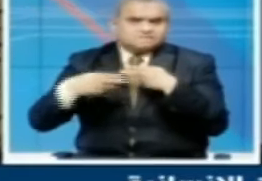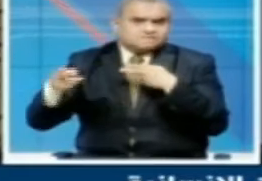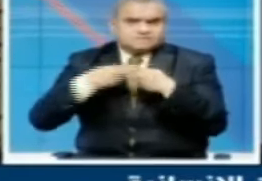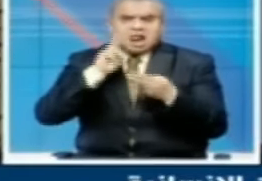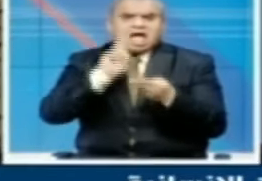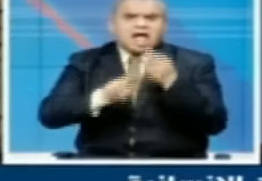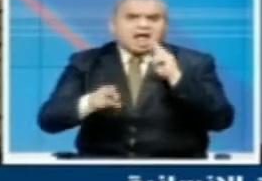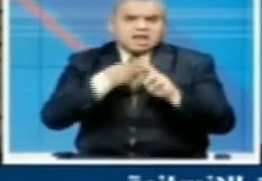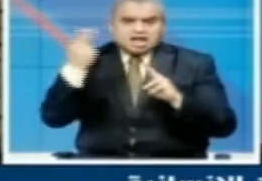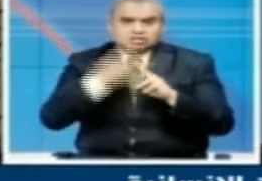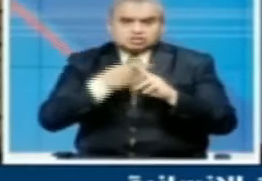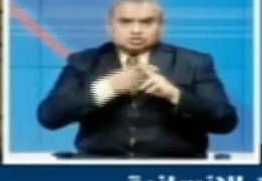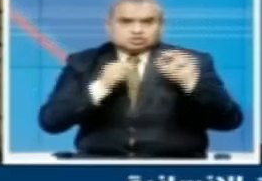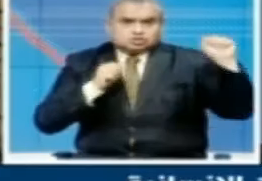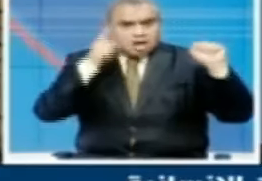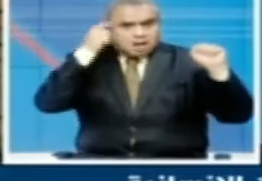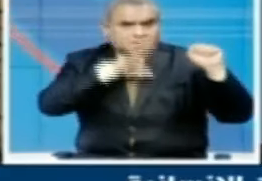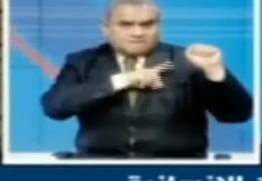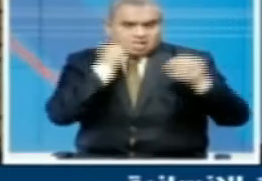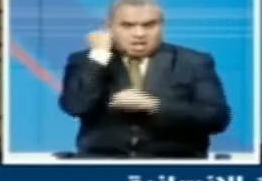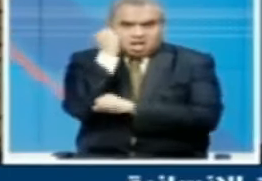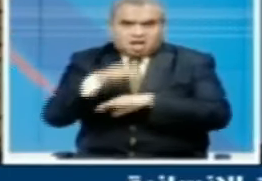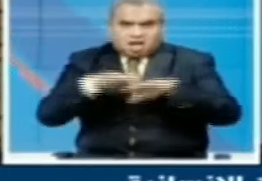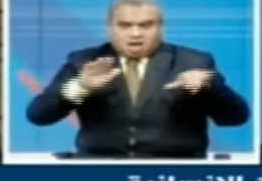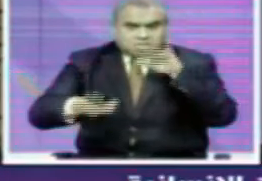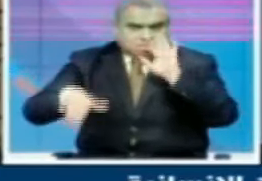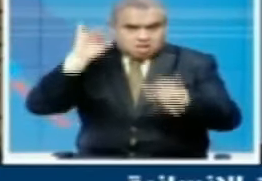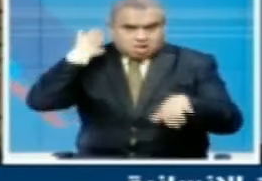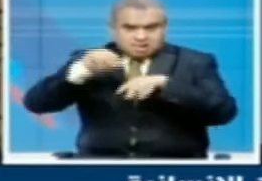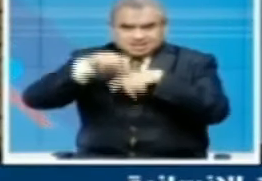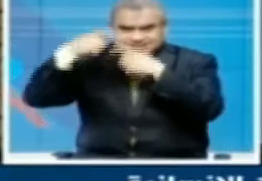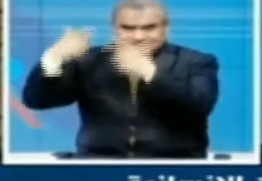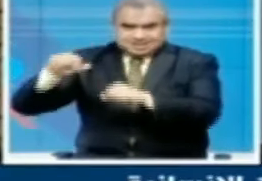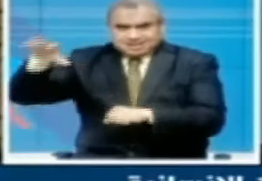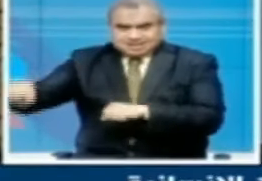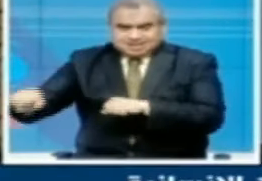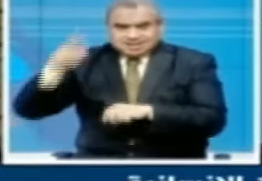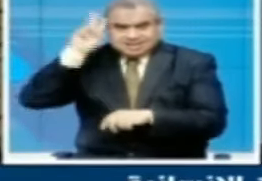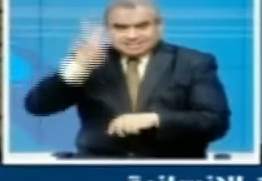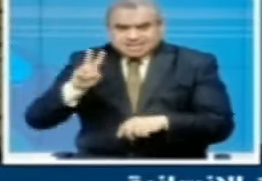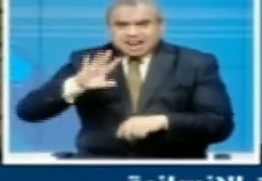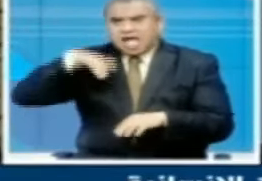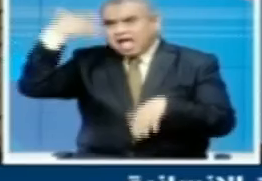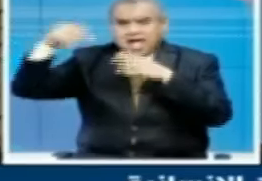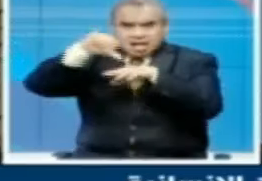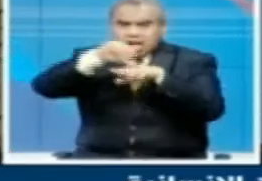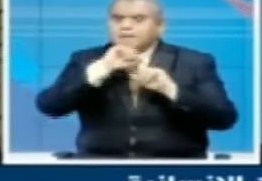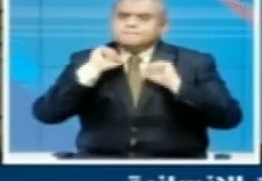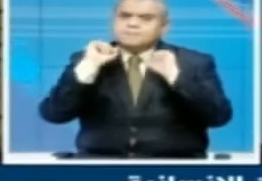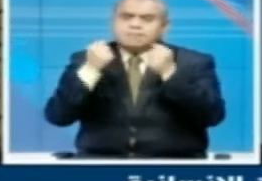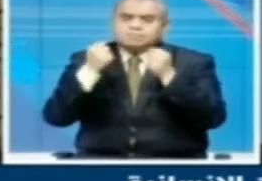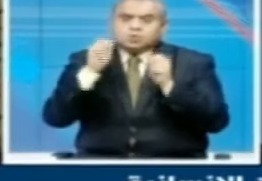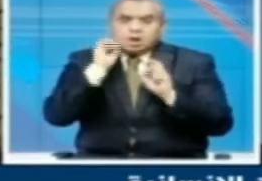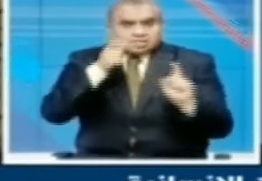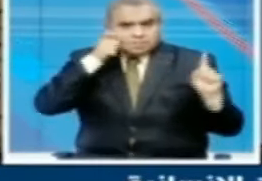تهجير للفلسطينيين من أراضيهم إلى سيناء أو إلى أي مكان آخر، حفاظا